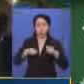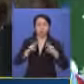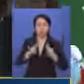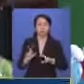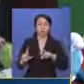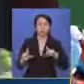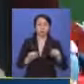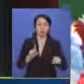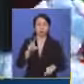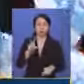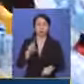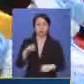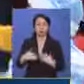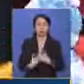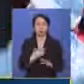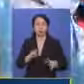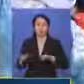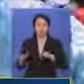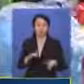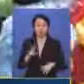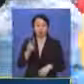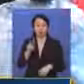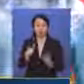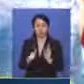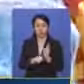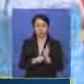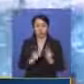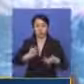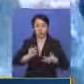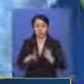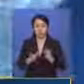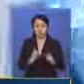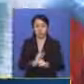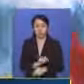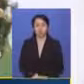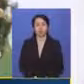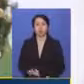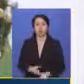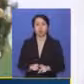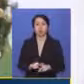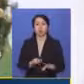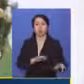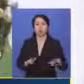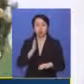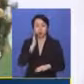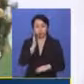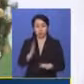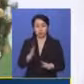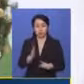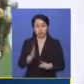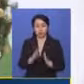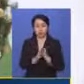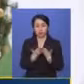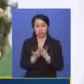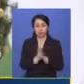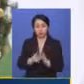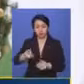проведено около 300 мероприятий, из них 206 онлайн. Данный формат будет представлен в прямом эфире на наших